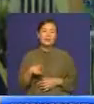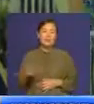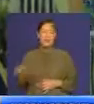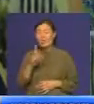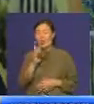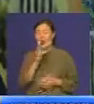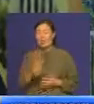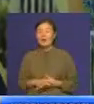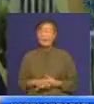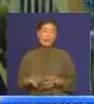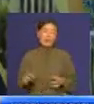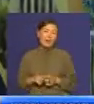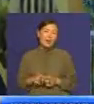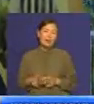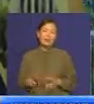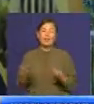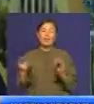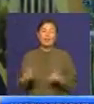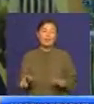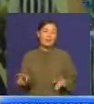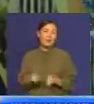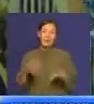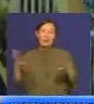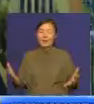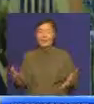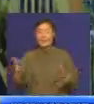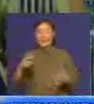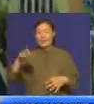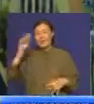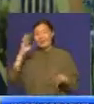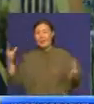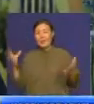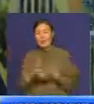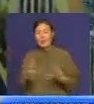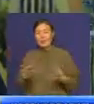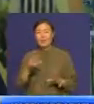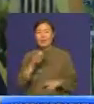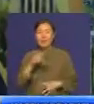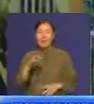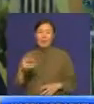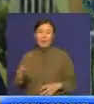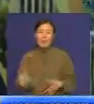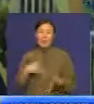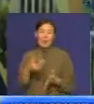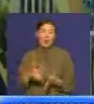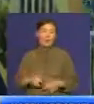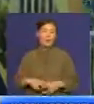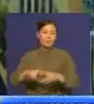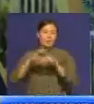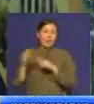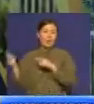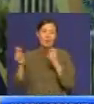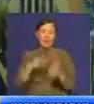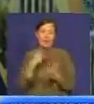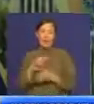«Жастар». Также перед зрителями выступят творческие коллективы Государственной академической филармонии города Астаны, которые привезли свои